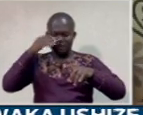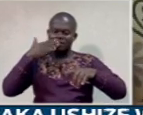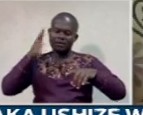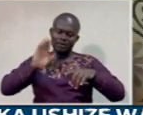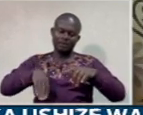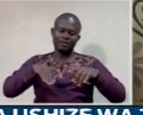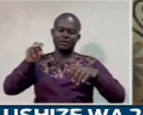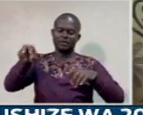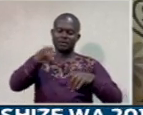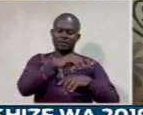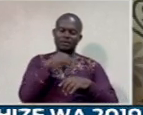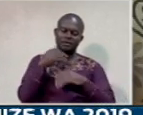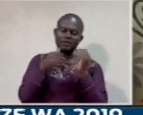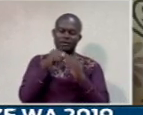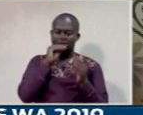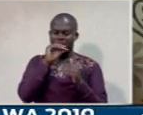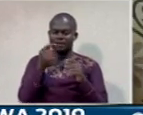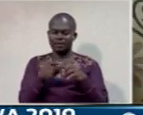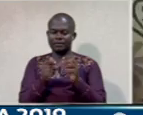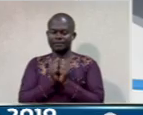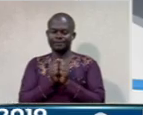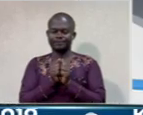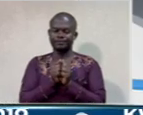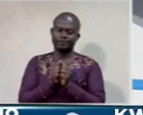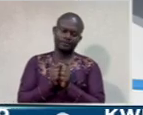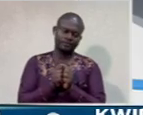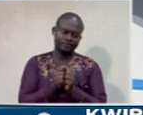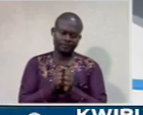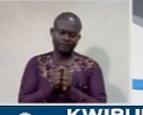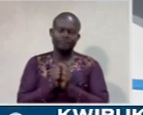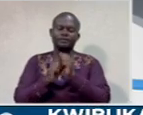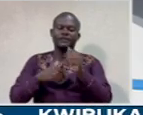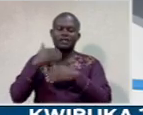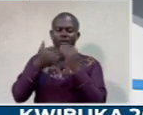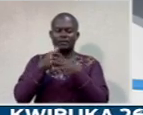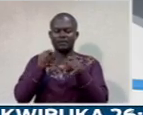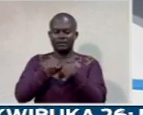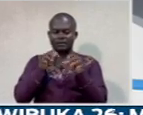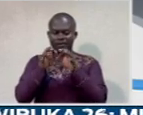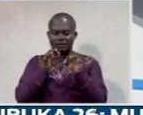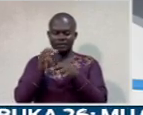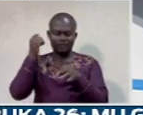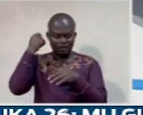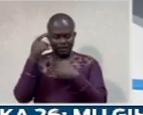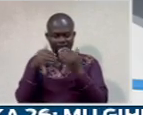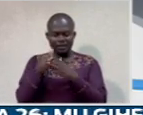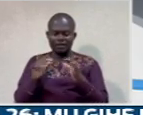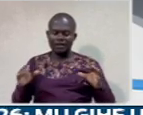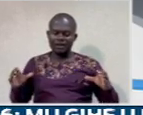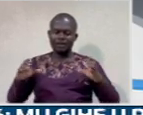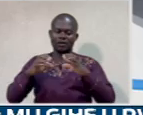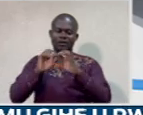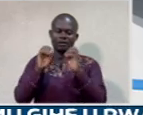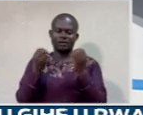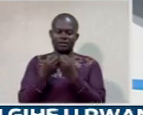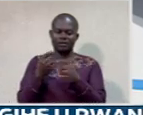hino bakavuga ibindi bitandukanye. Hanyuma nk'uko mubidusobanuriye birumvikana hari hahuriye n'imiryango